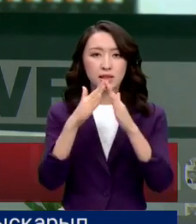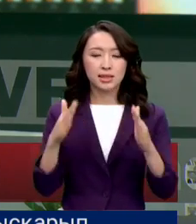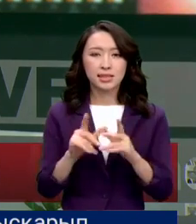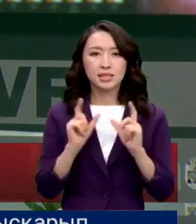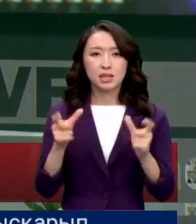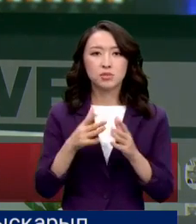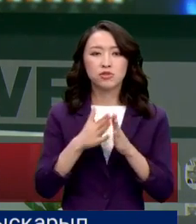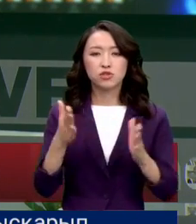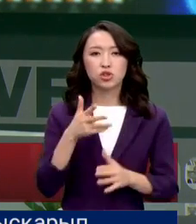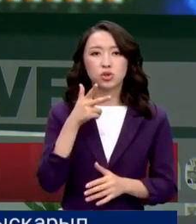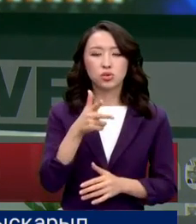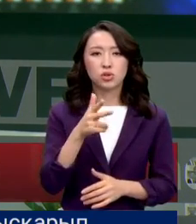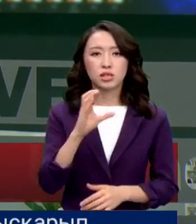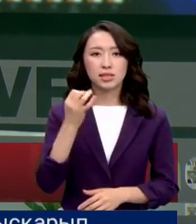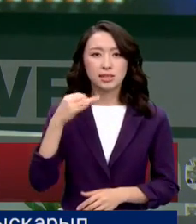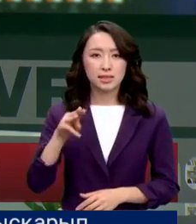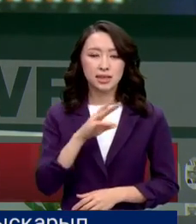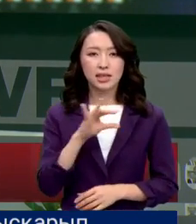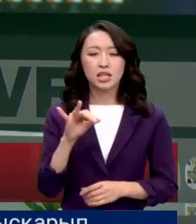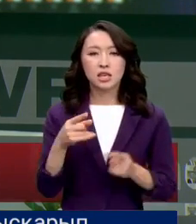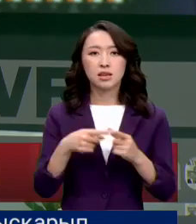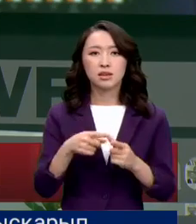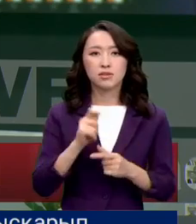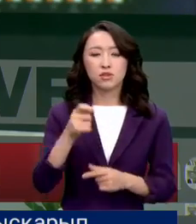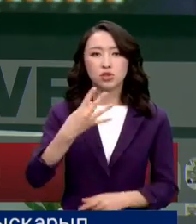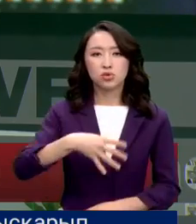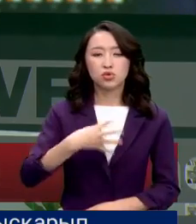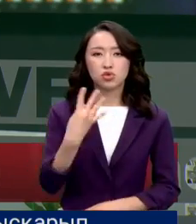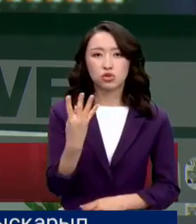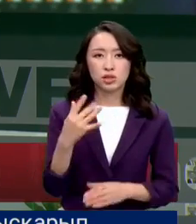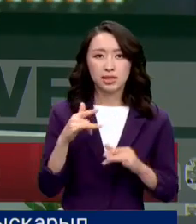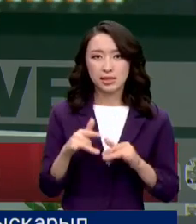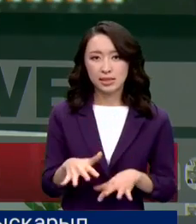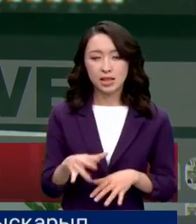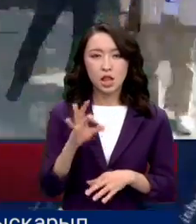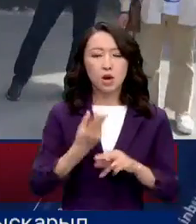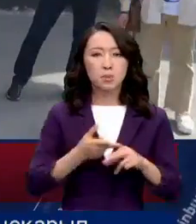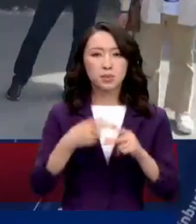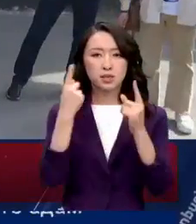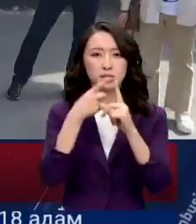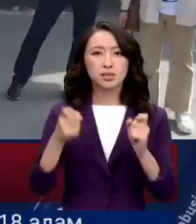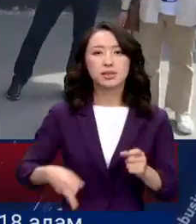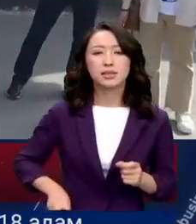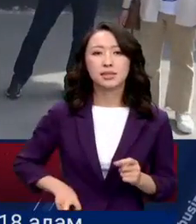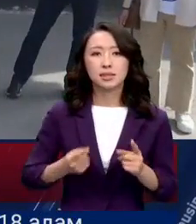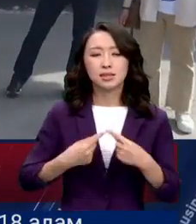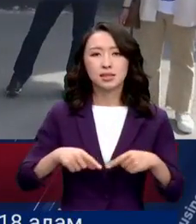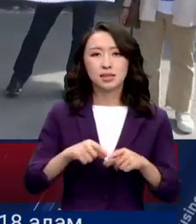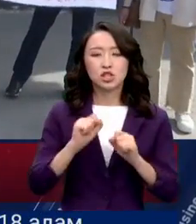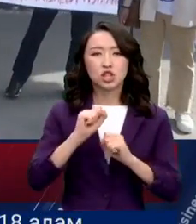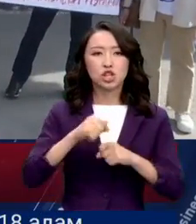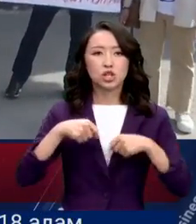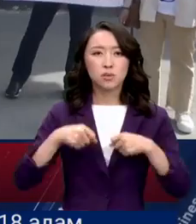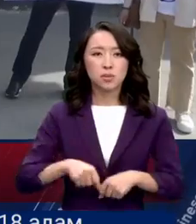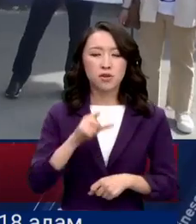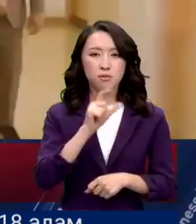заблокировано свыше 3000 сайтов, а также возбуждено 44 уголовных дела. Об этом сообщил директор Департамента защиты прав